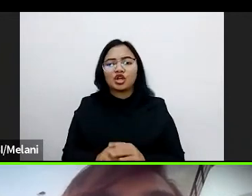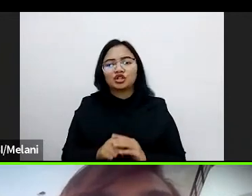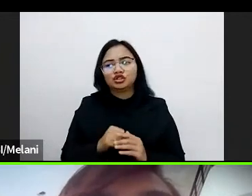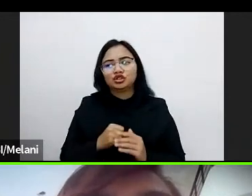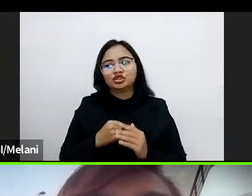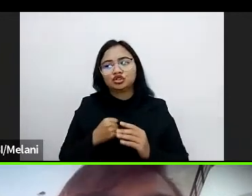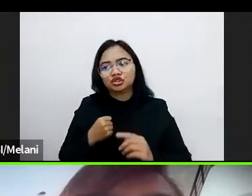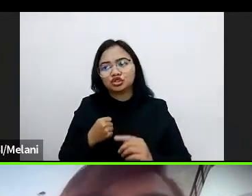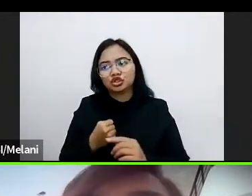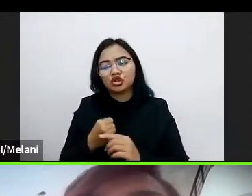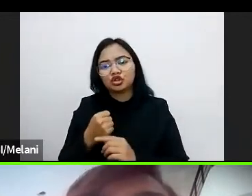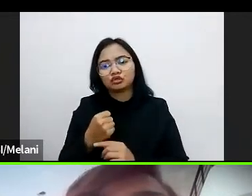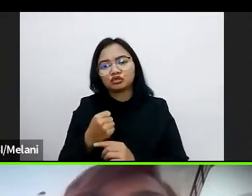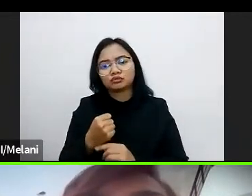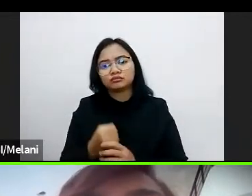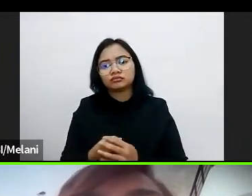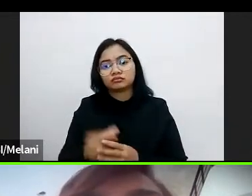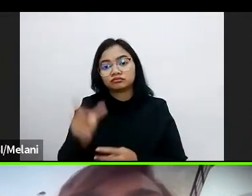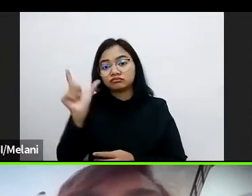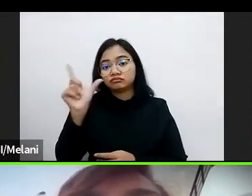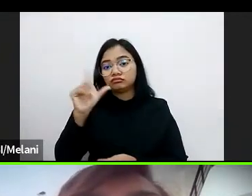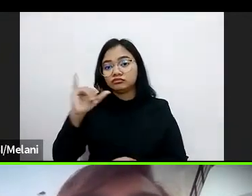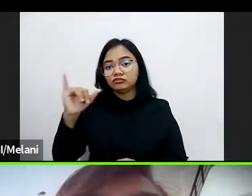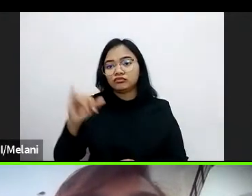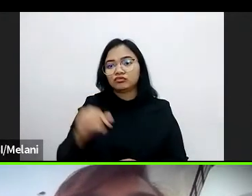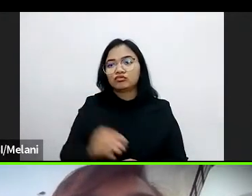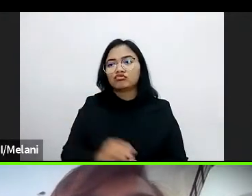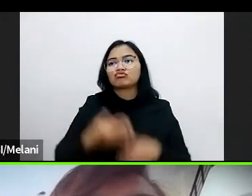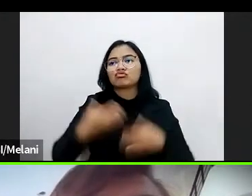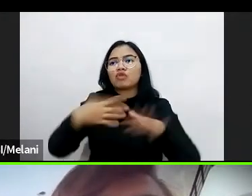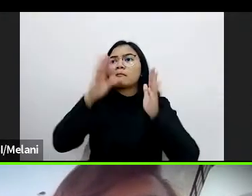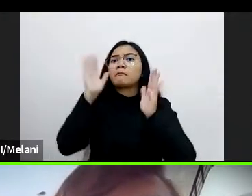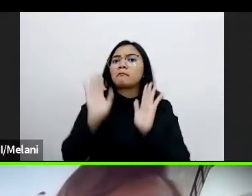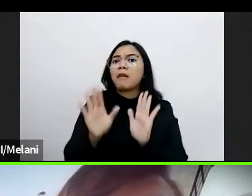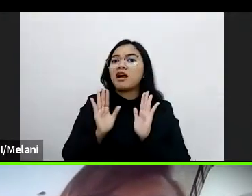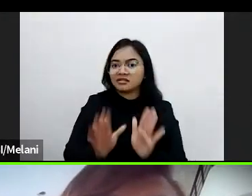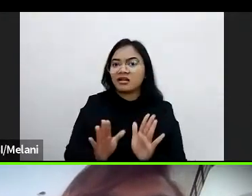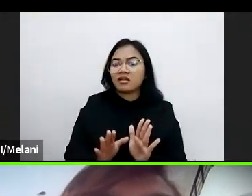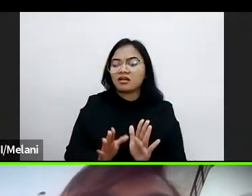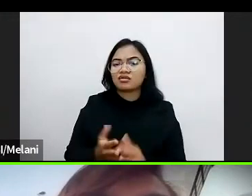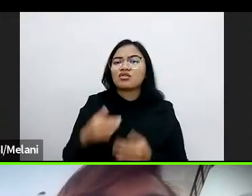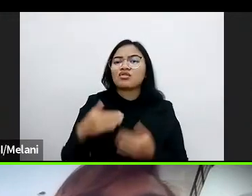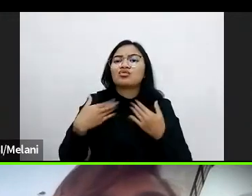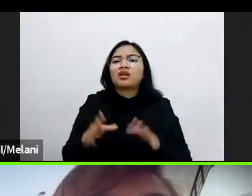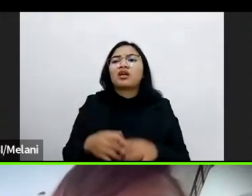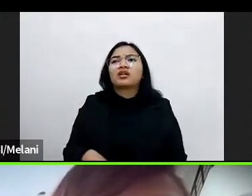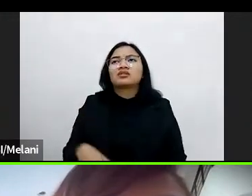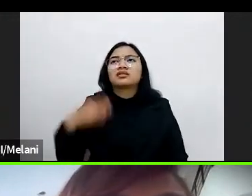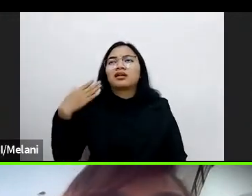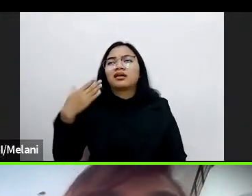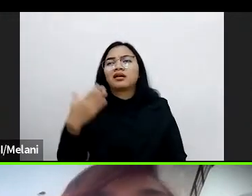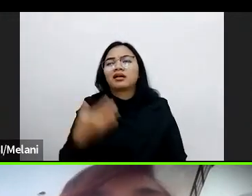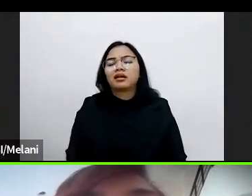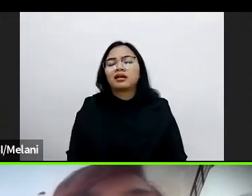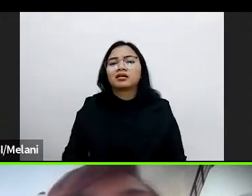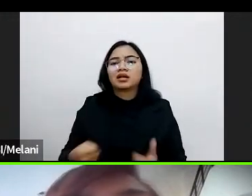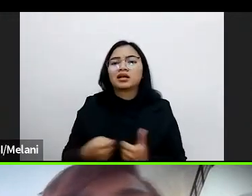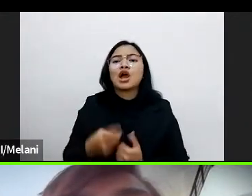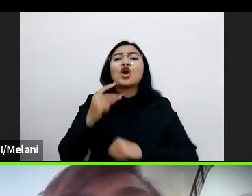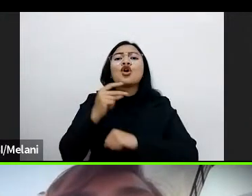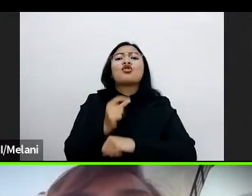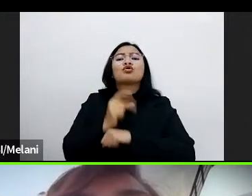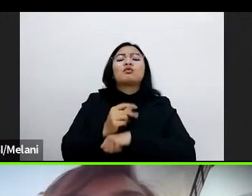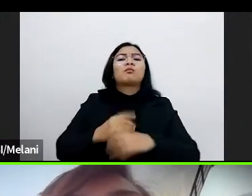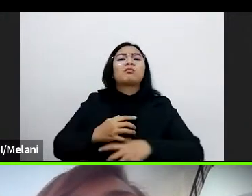di UI sendiri sudah udah berseri-seri gitu ya. Sudah sering sekali bahkan dengan apa Dewan Guru Besar UI sendiri